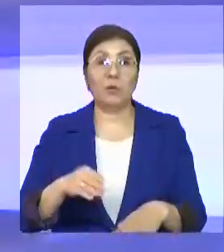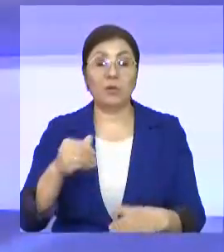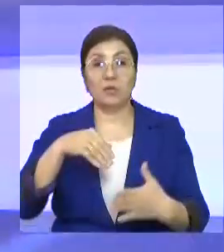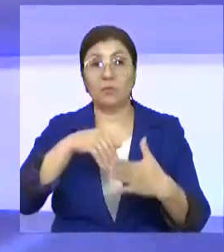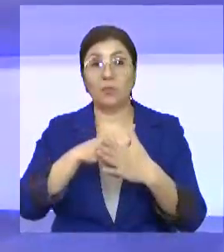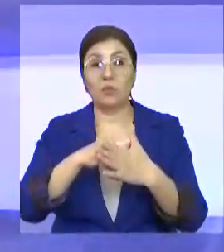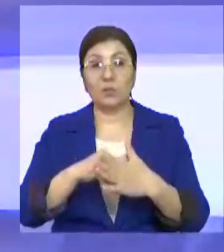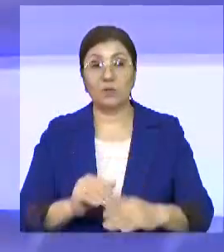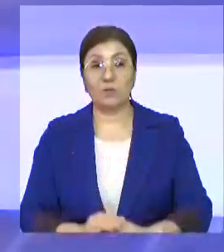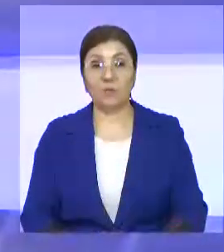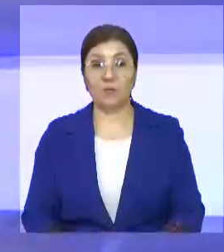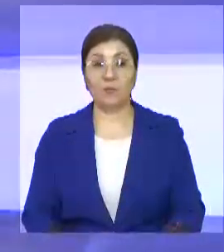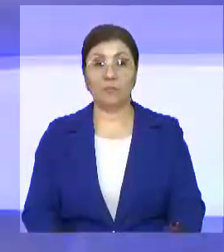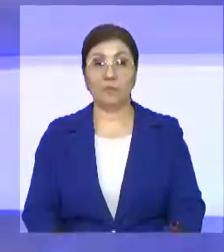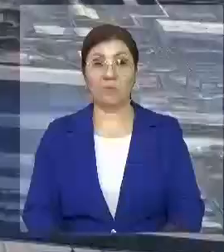бюджетов.